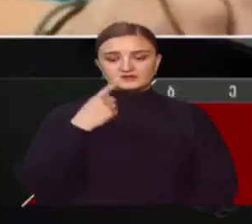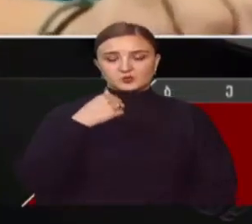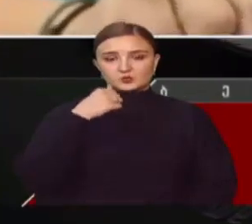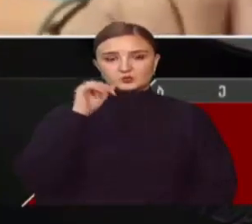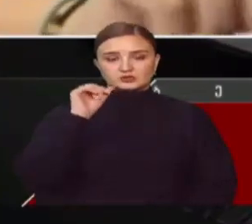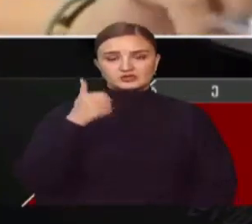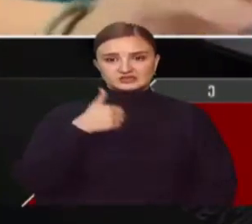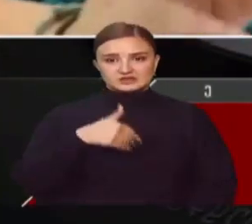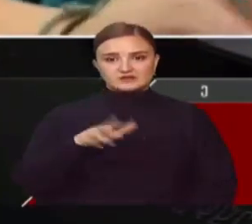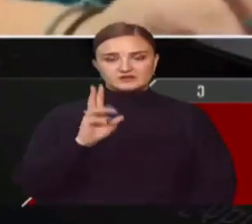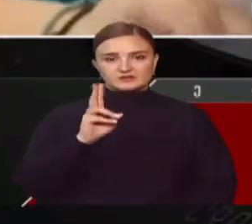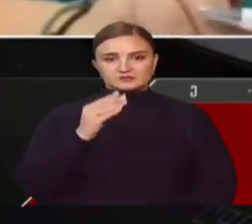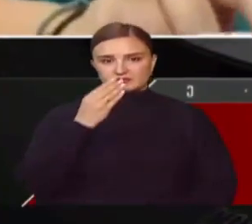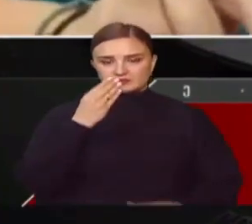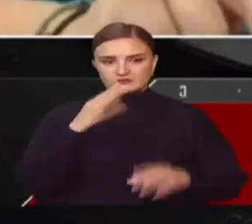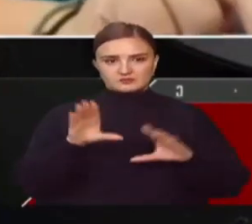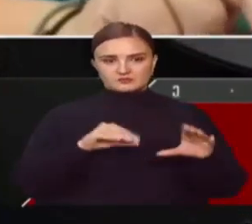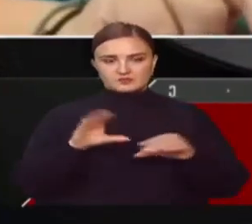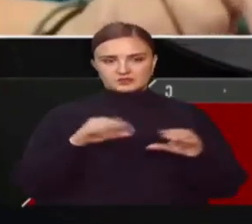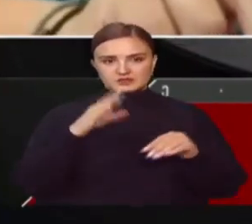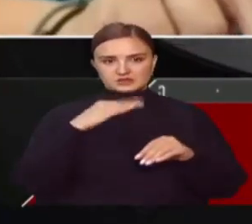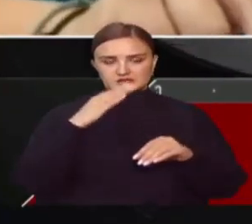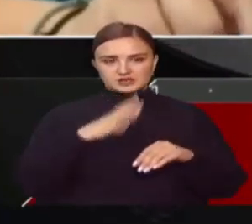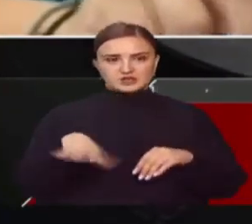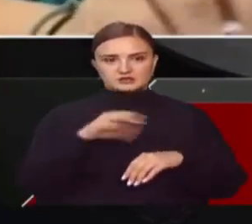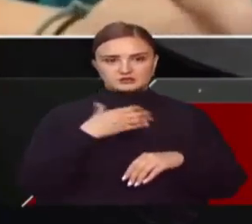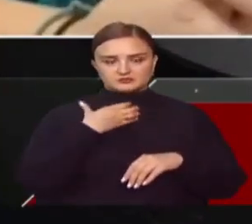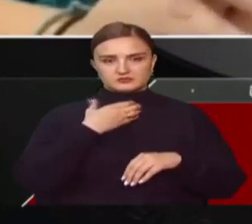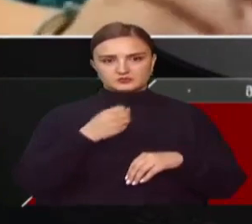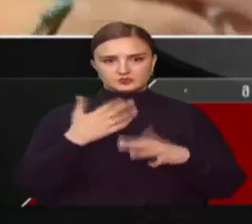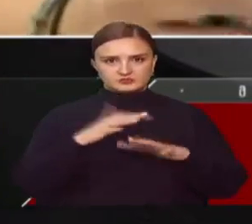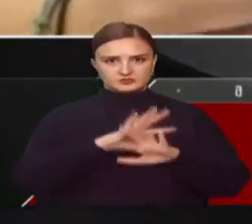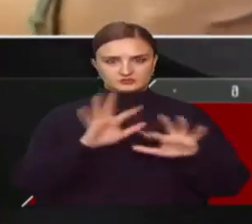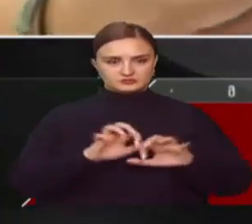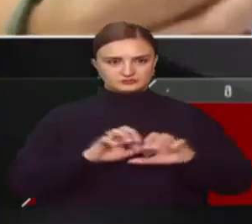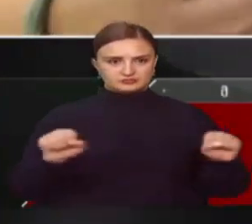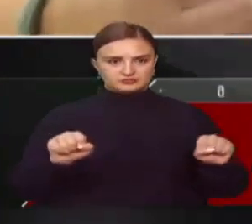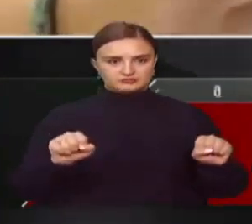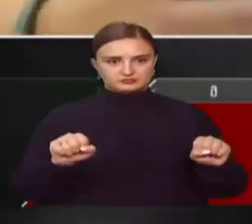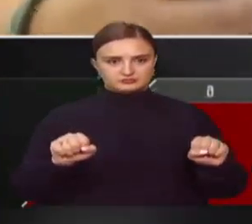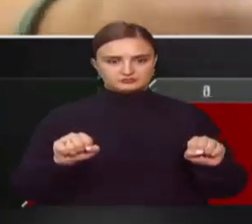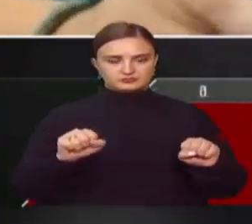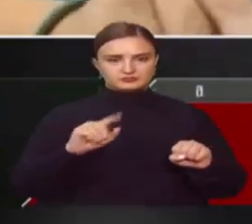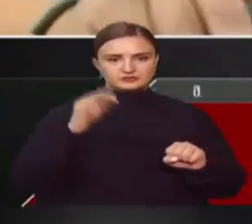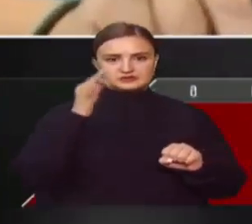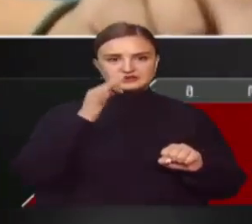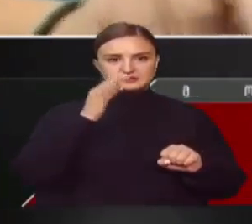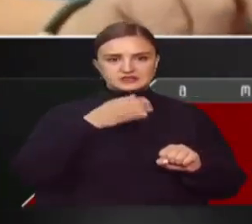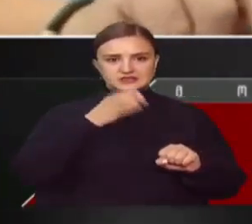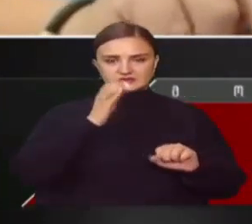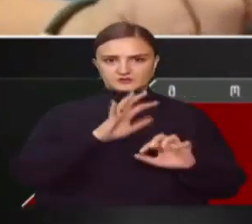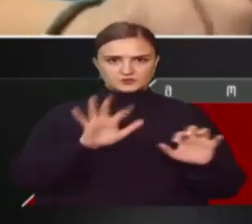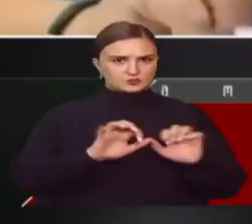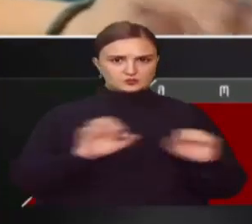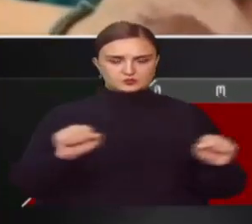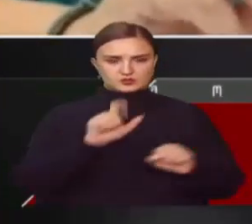იყვნენ მომზადებულები, ანუ სუპერმარკეტებში უკვე წყლები და ძირითადად სასმელები, ელემენტარული ტკბილი წვენიც კი აღარ იყო